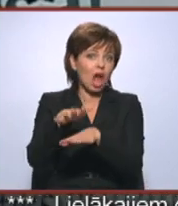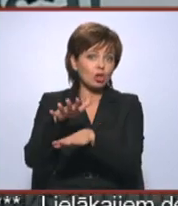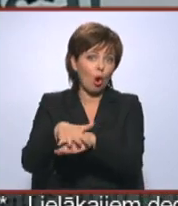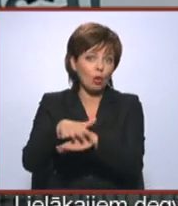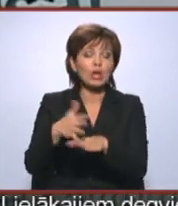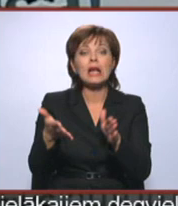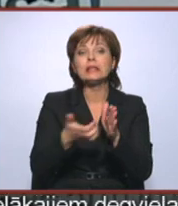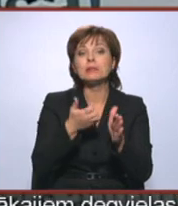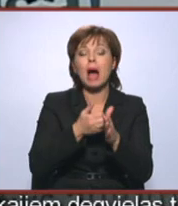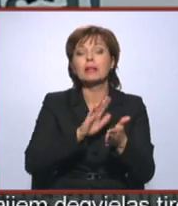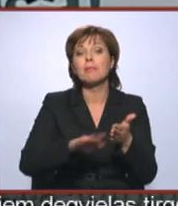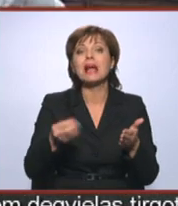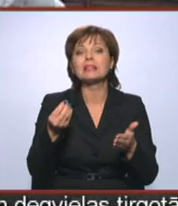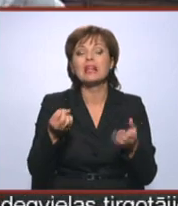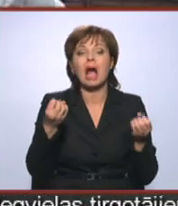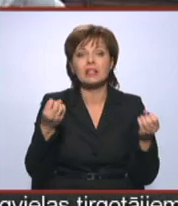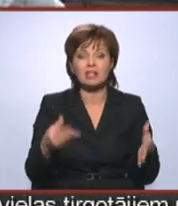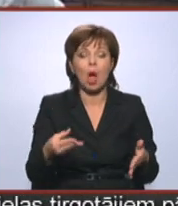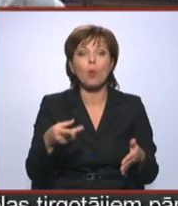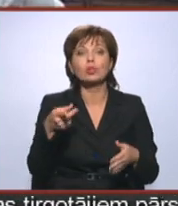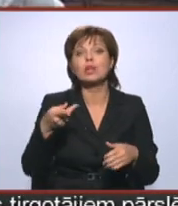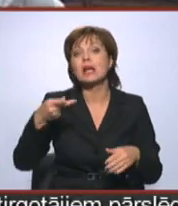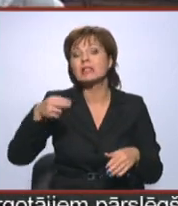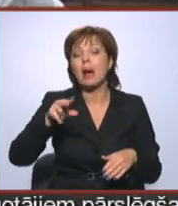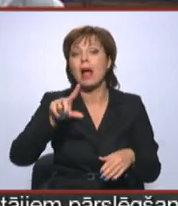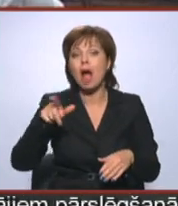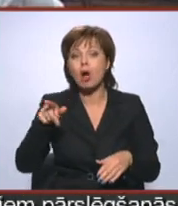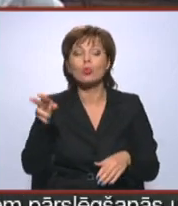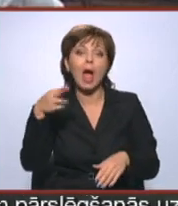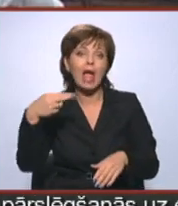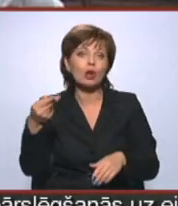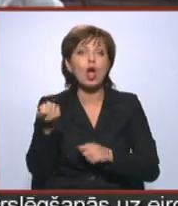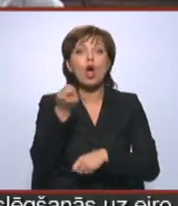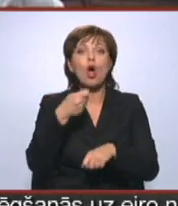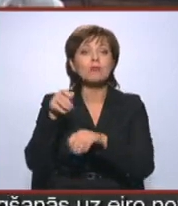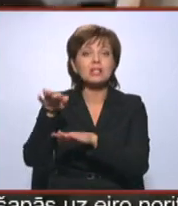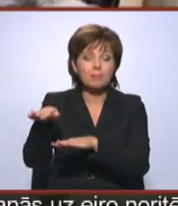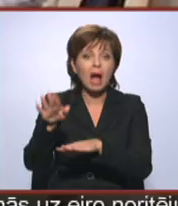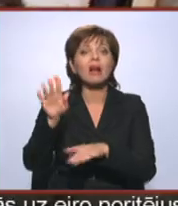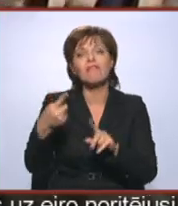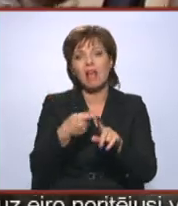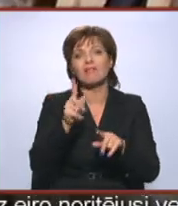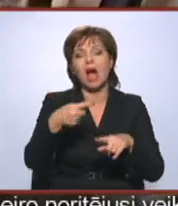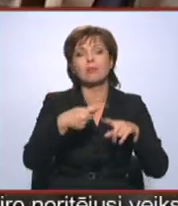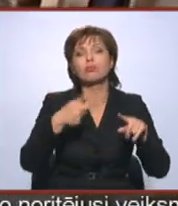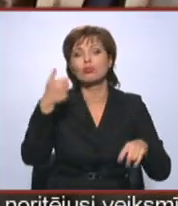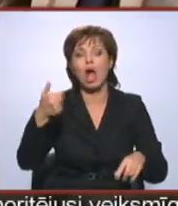izmantot bez skaidras naudas norēķinus. Samainīt latus pret eiro komercbankās varēs vēl pusgadu,